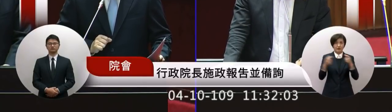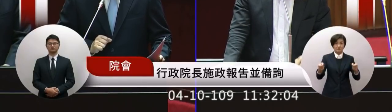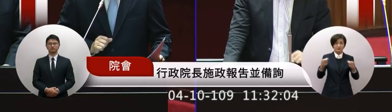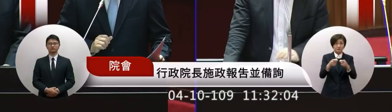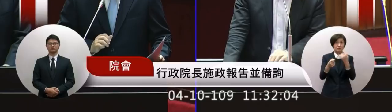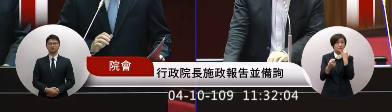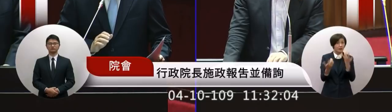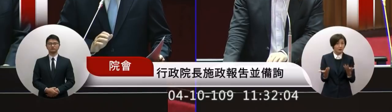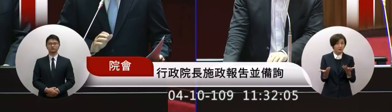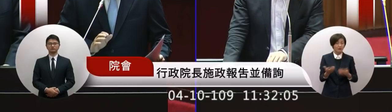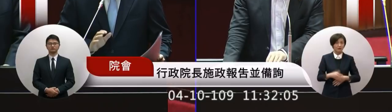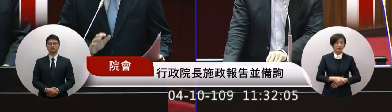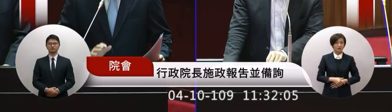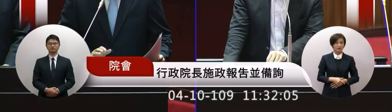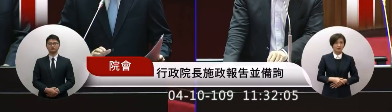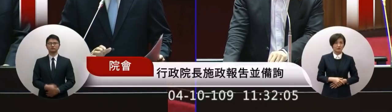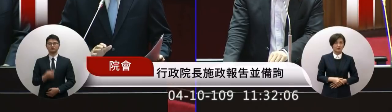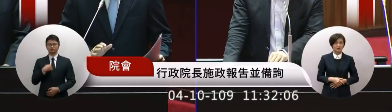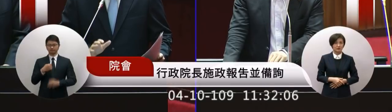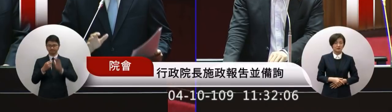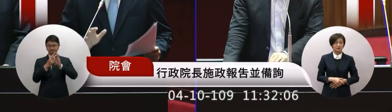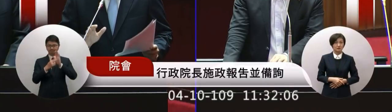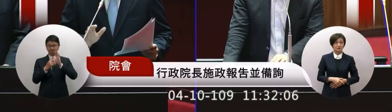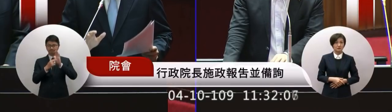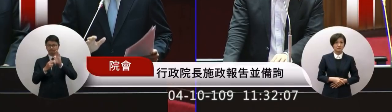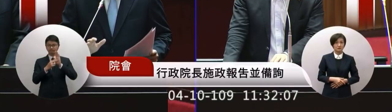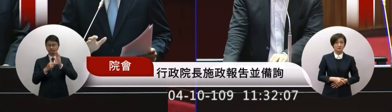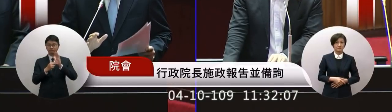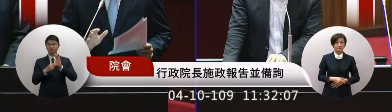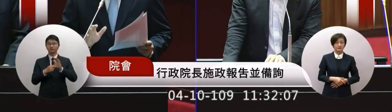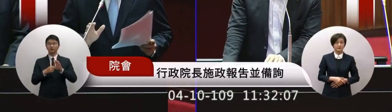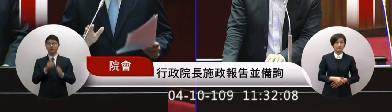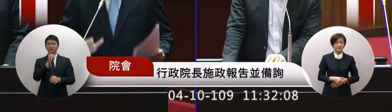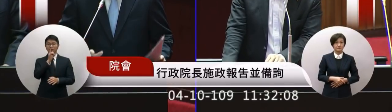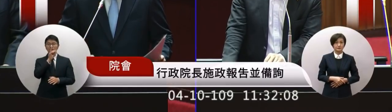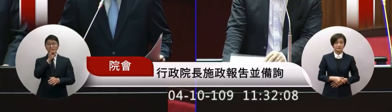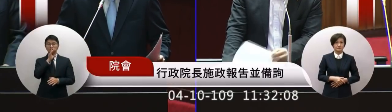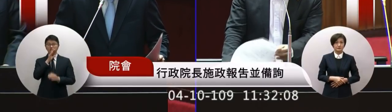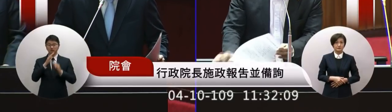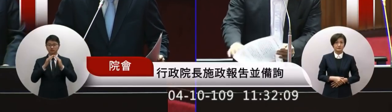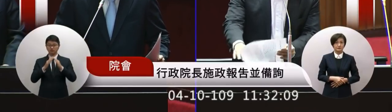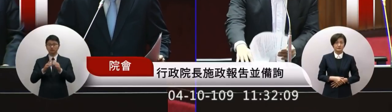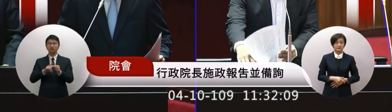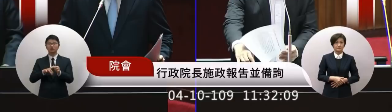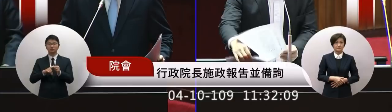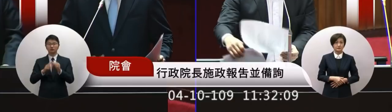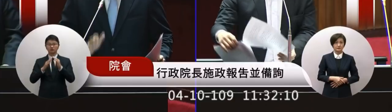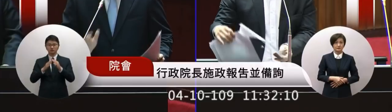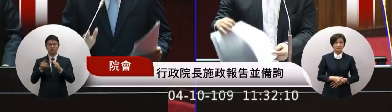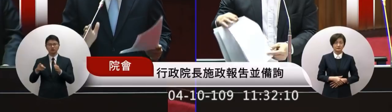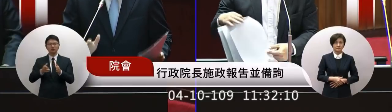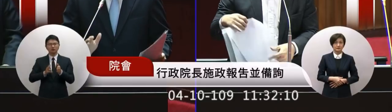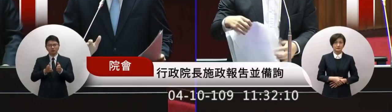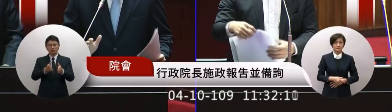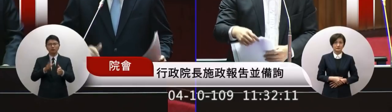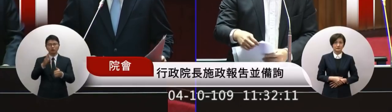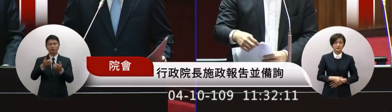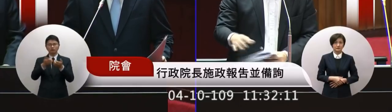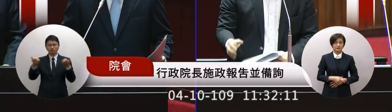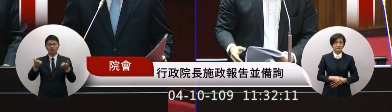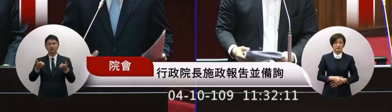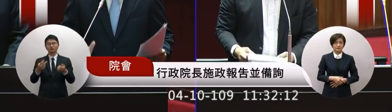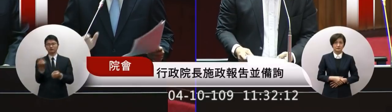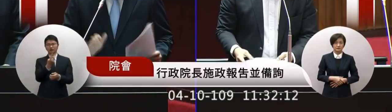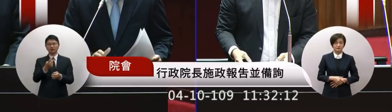卖，敢好？ 我说明一下讲，台中的这个 铁路有山线甲海线，吼，